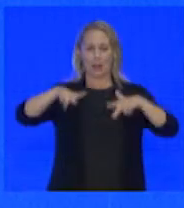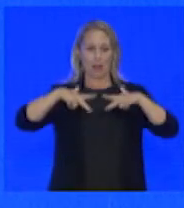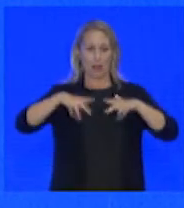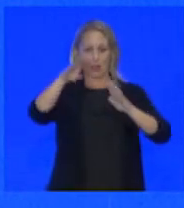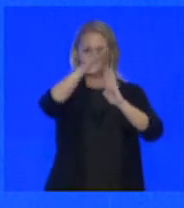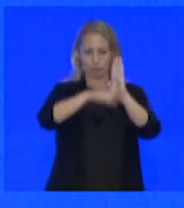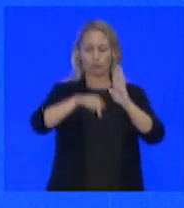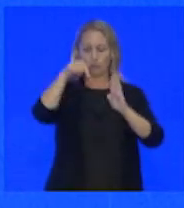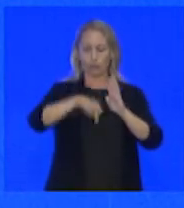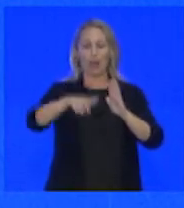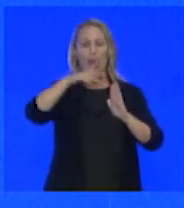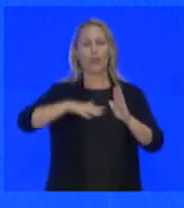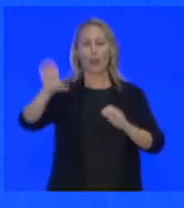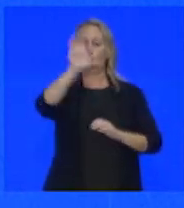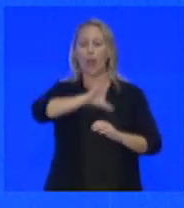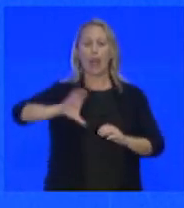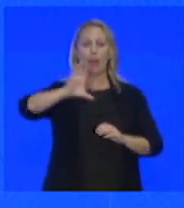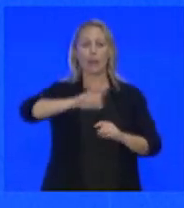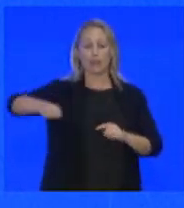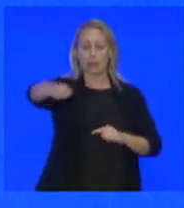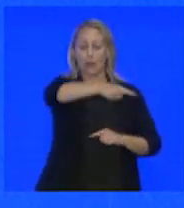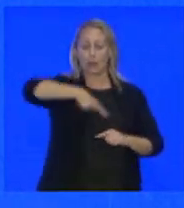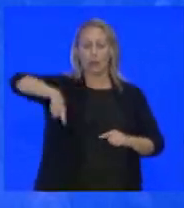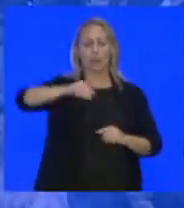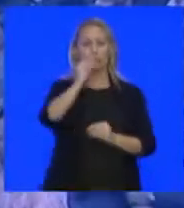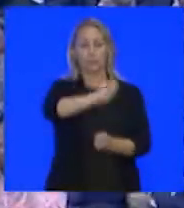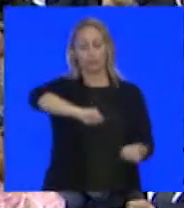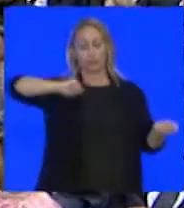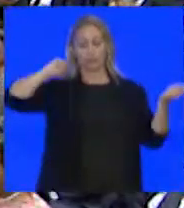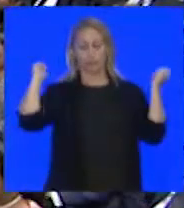η ανάπλαση της Διεθνούς Έκθεσης Θεσσαλονίκης.